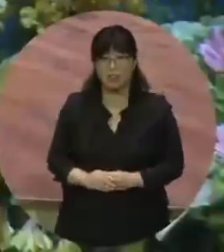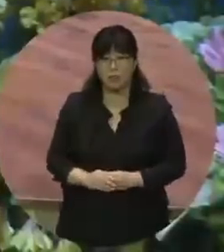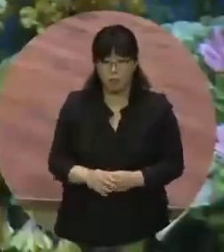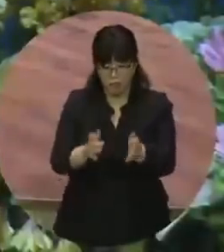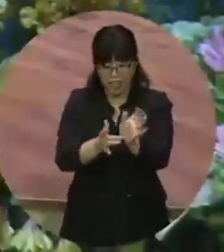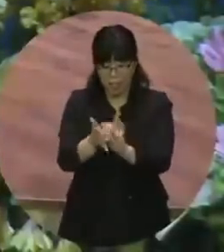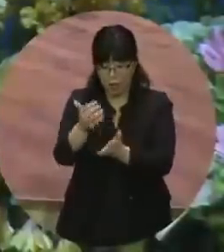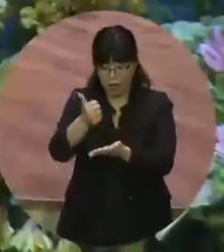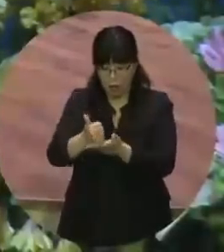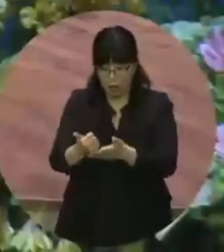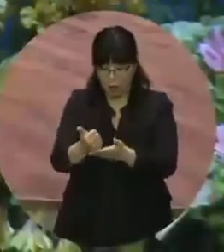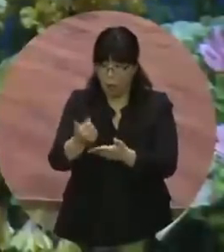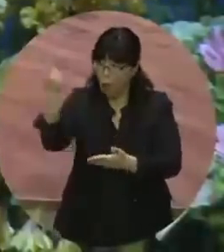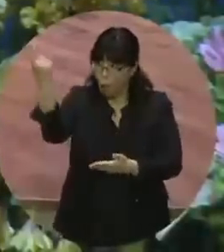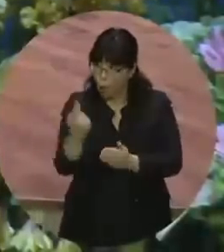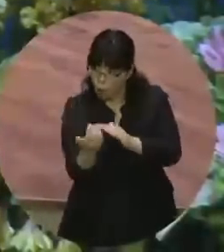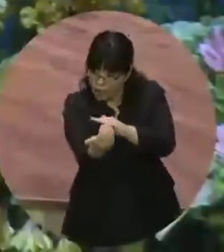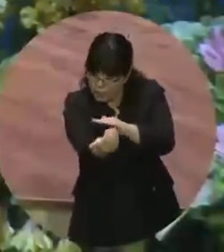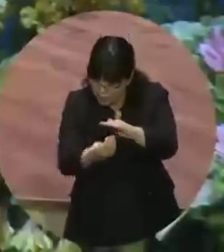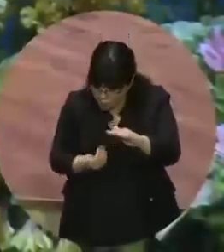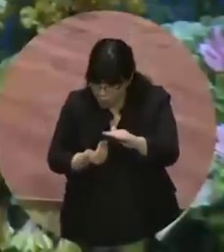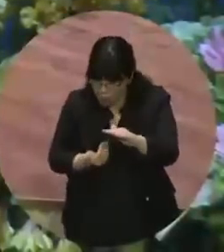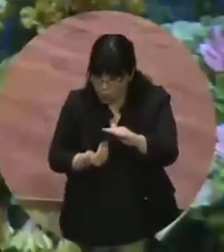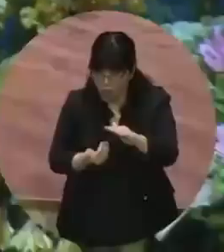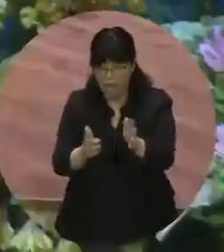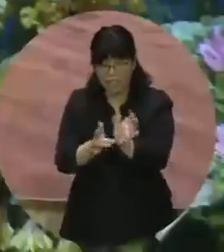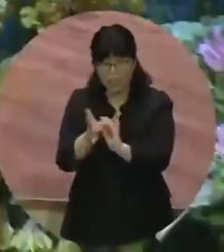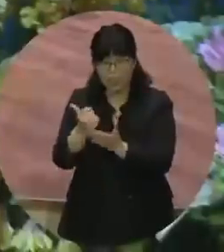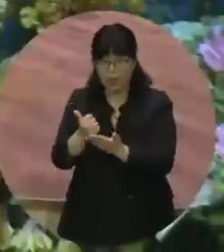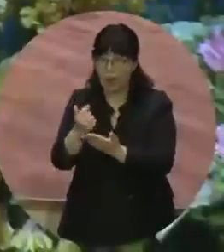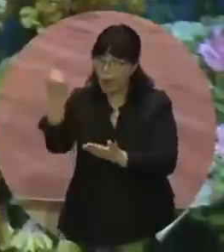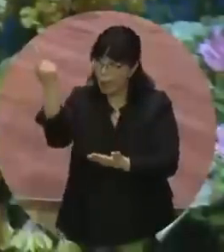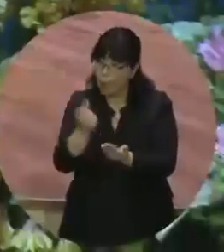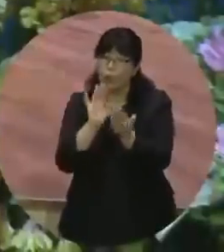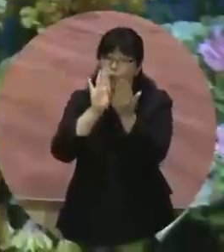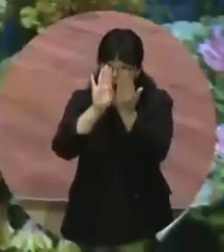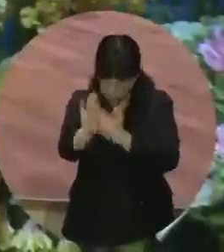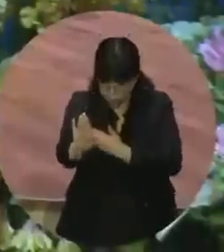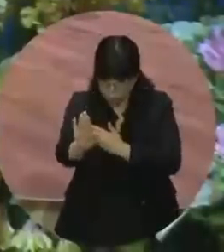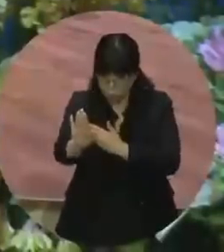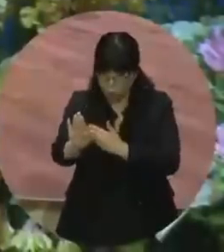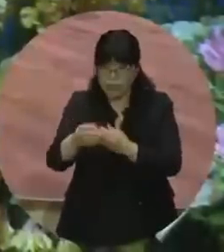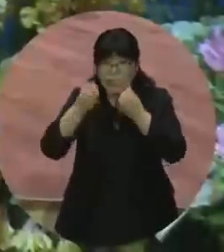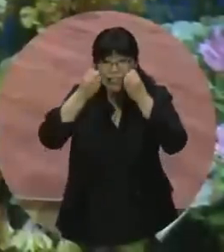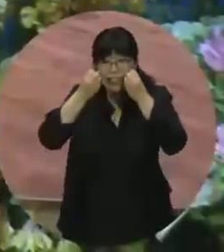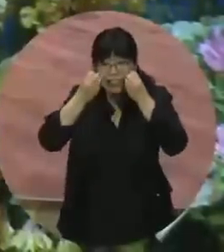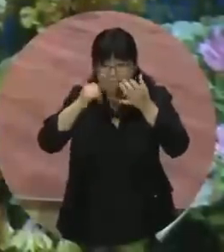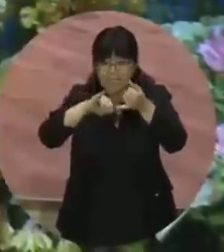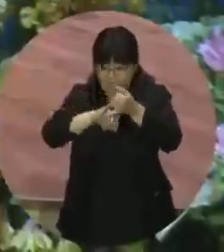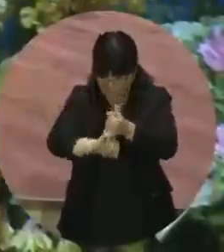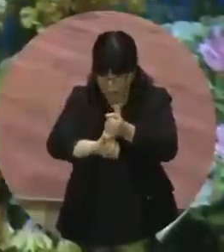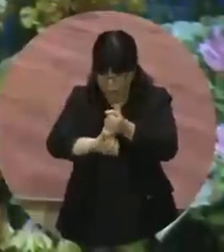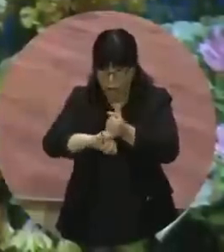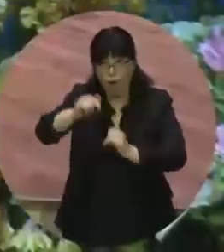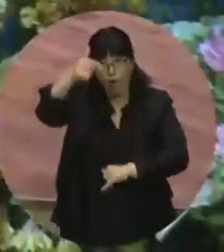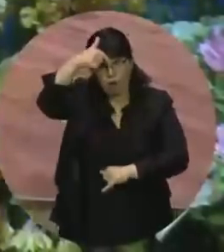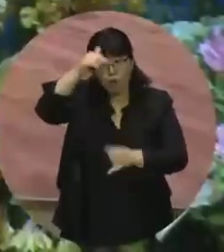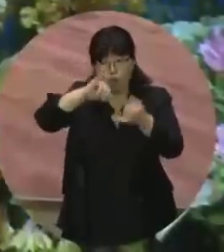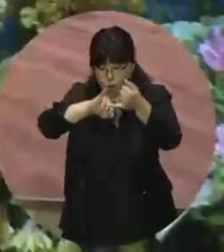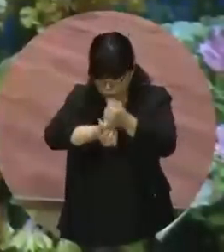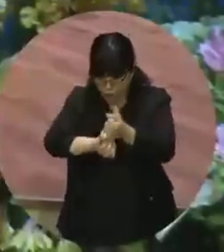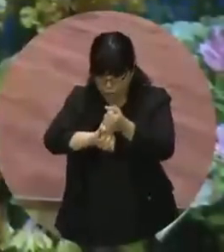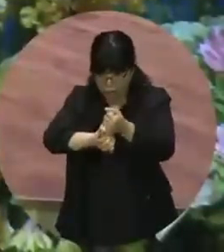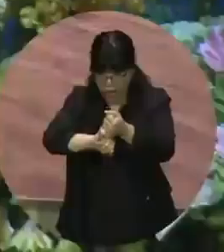오시기 전, 예수님 오신 후, BC, AD 그게 신약, 구약 그렇게 나누어지잖아요. 그리고 신구약